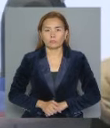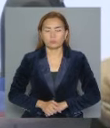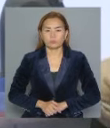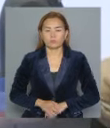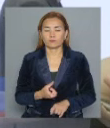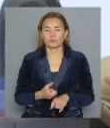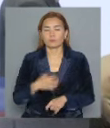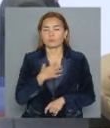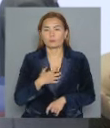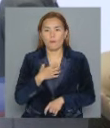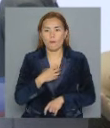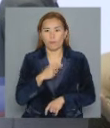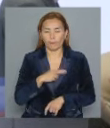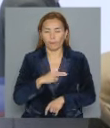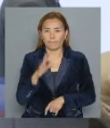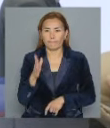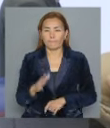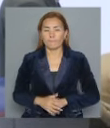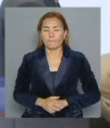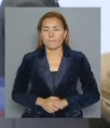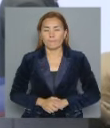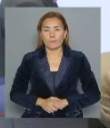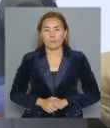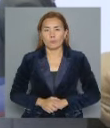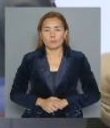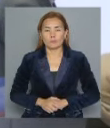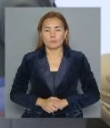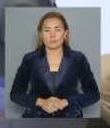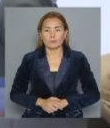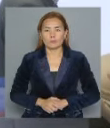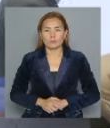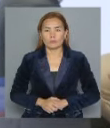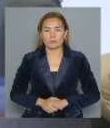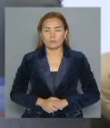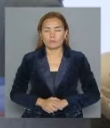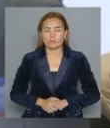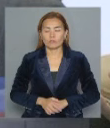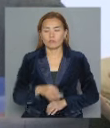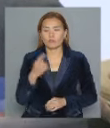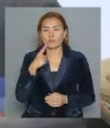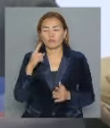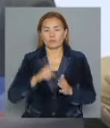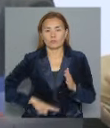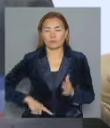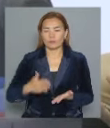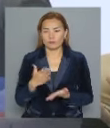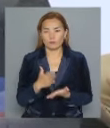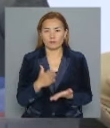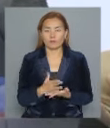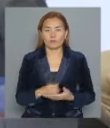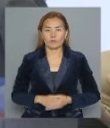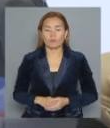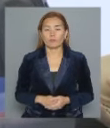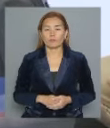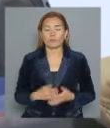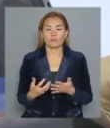маңызды, және де жаңа атап өткендей үлкен жауапкершілік. Енді осы бізге сенім артқасын, біз енді